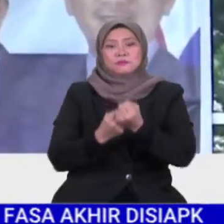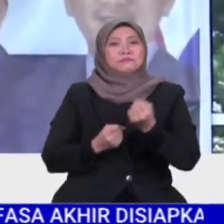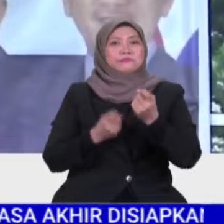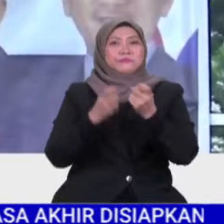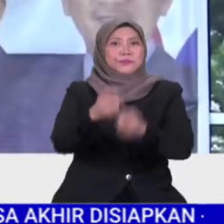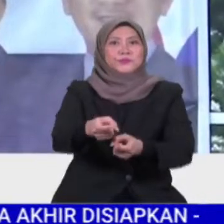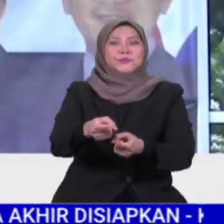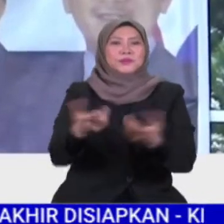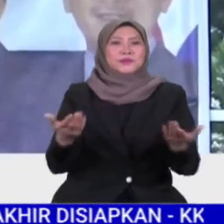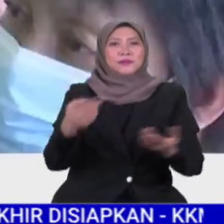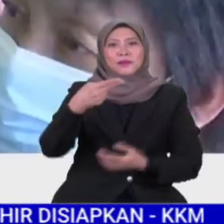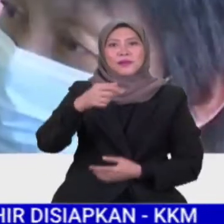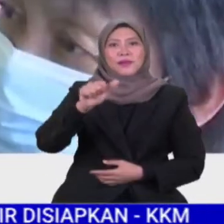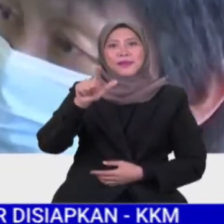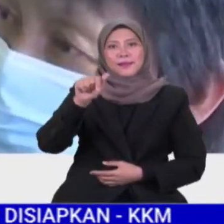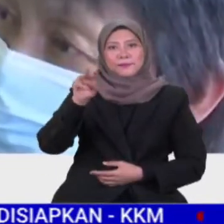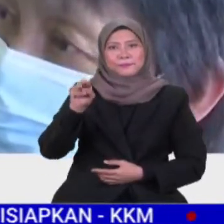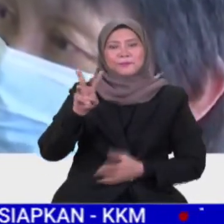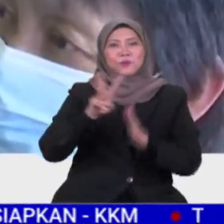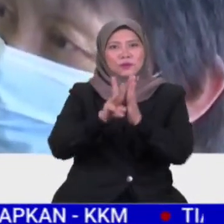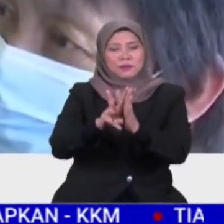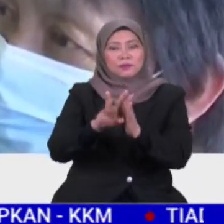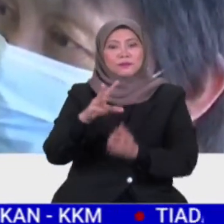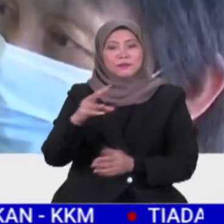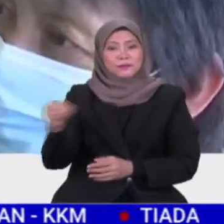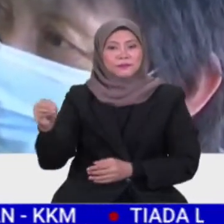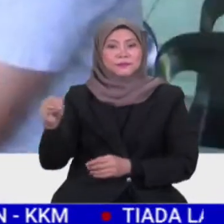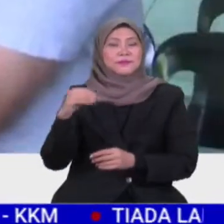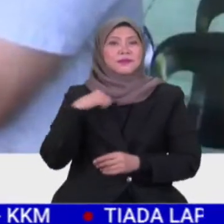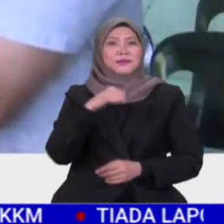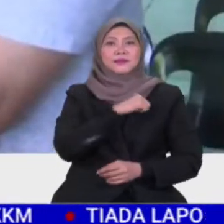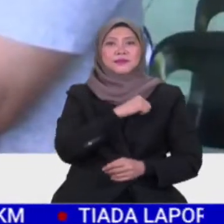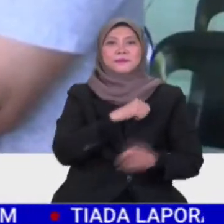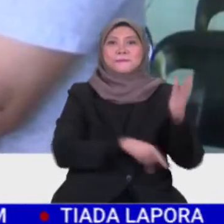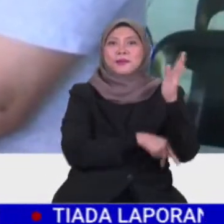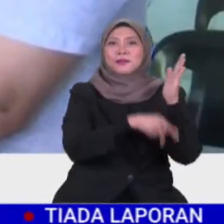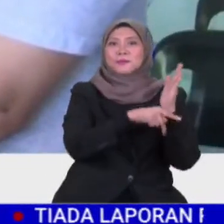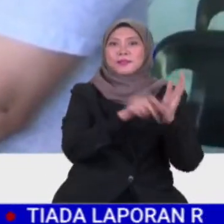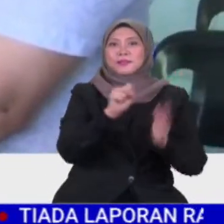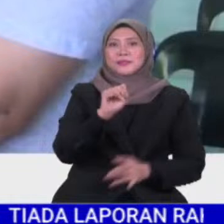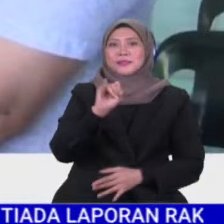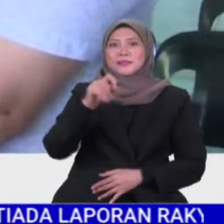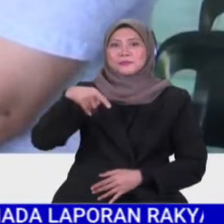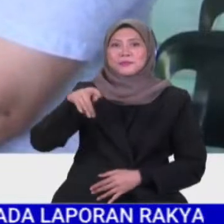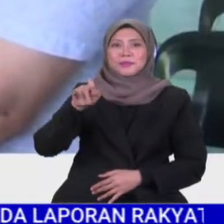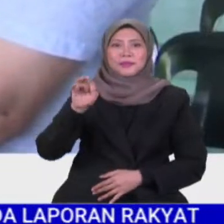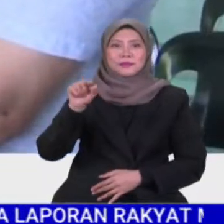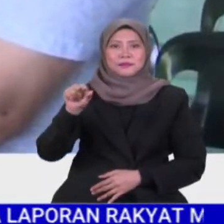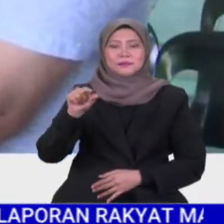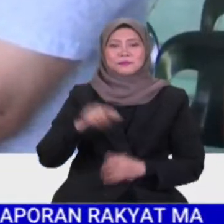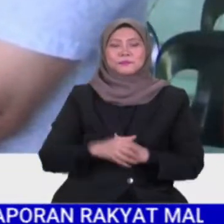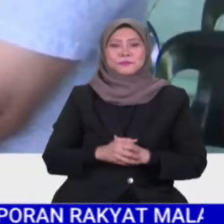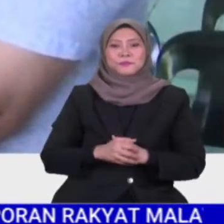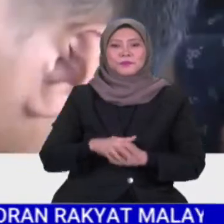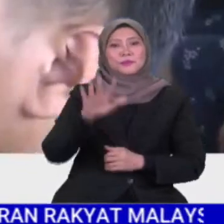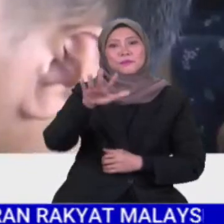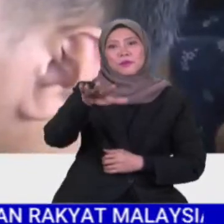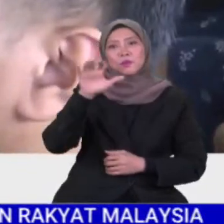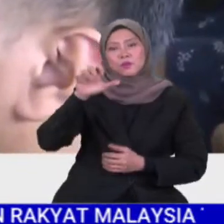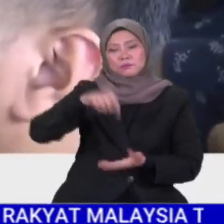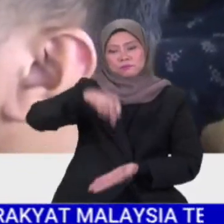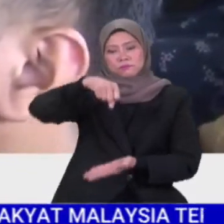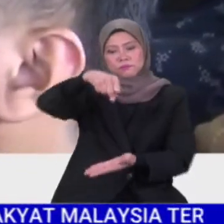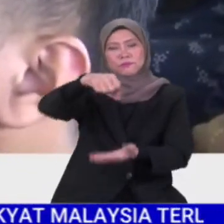Sawit Kinabalu Halim Ali Mudin dan turut disaksikan Ahli Parlimen Sepitang Dato' Mat Bali Musa. Sebanyak 500 bakul